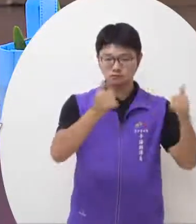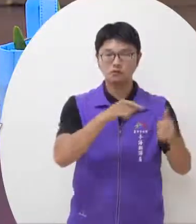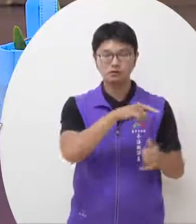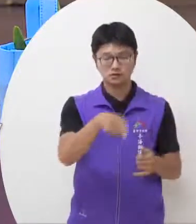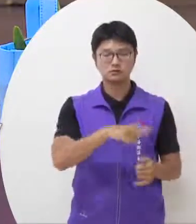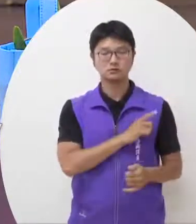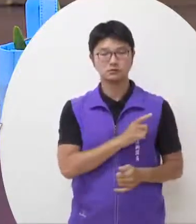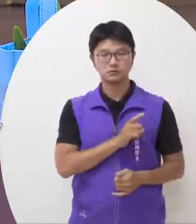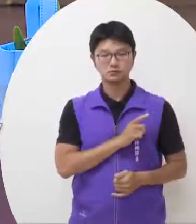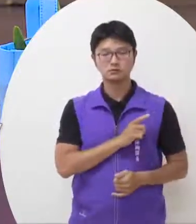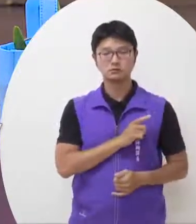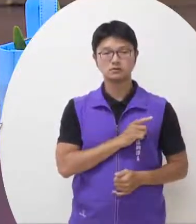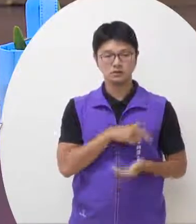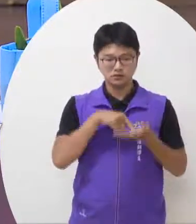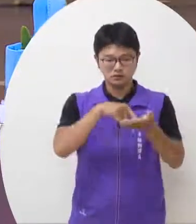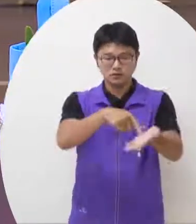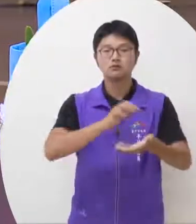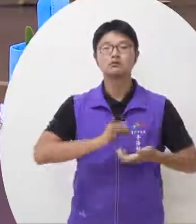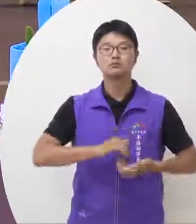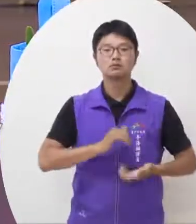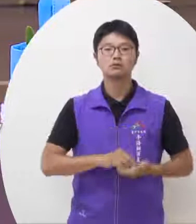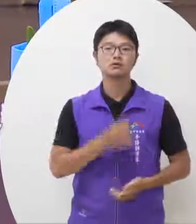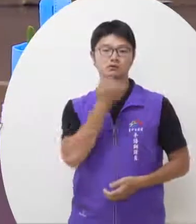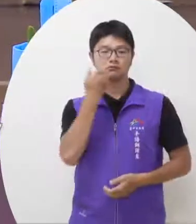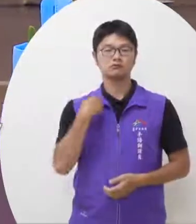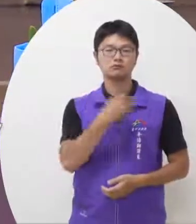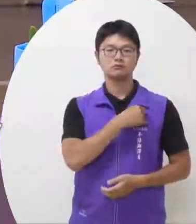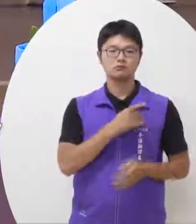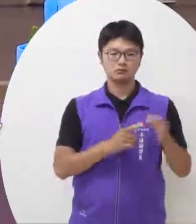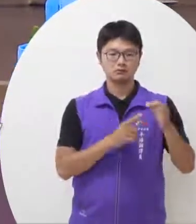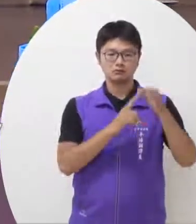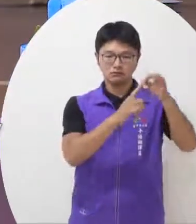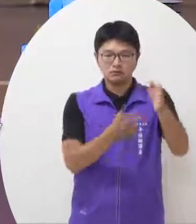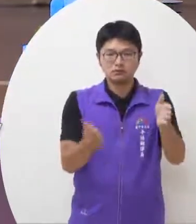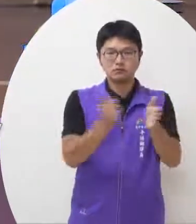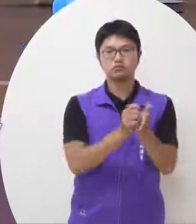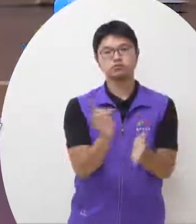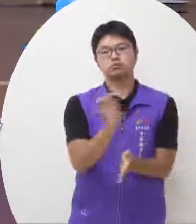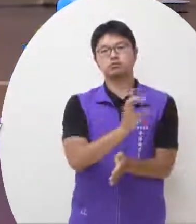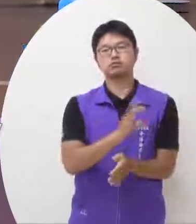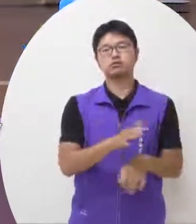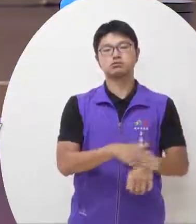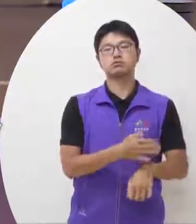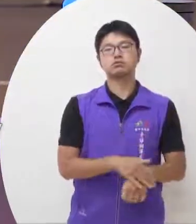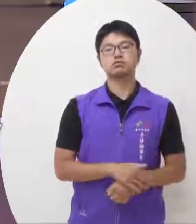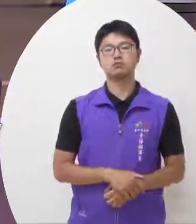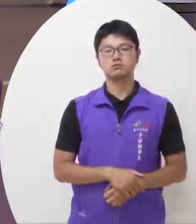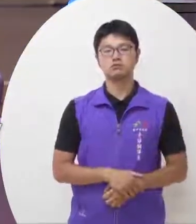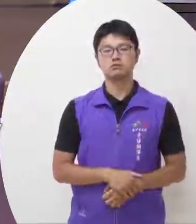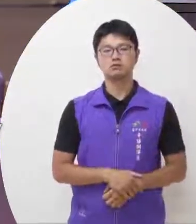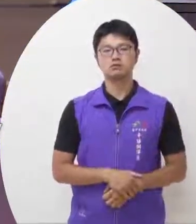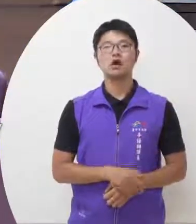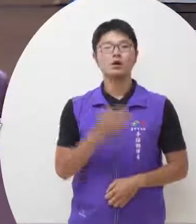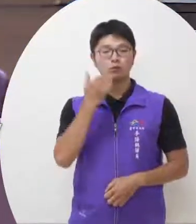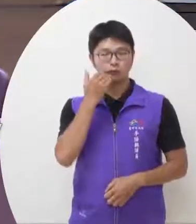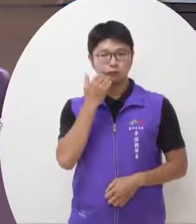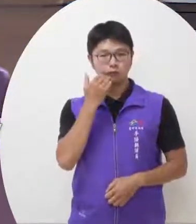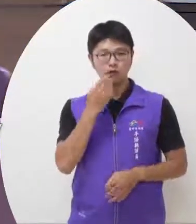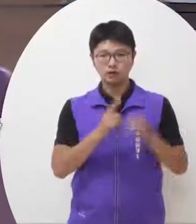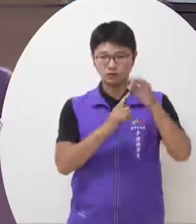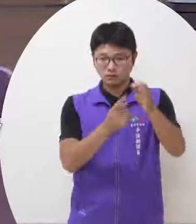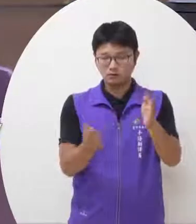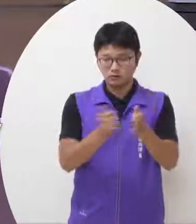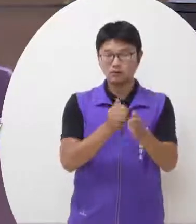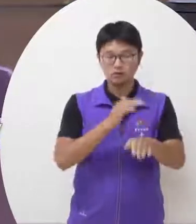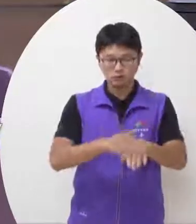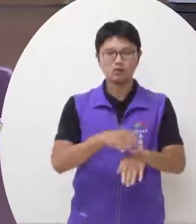来认定卡。为什么？有的人就不坐公车啊只会坐公车的人他就来把他的卡来认定一下，这样好不